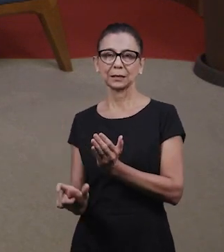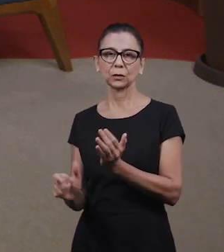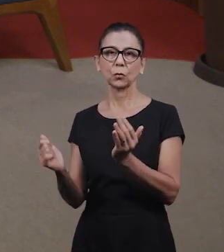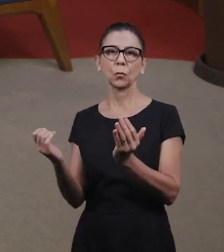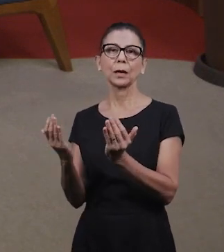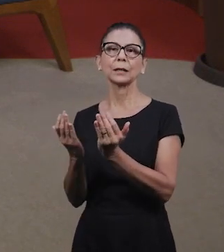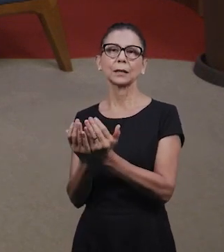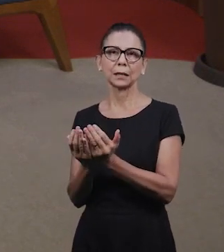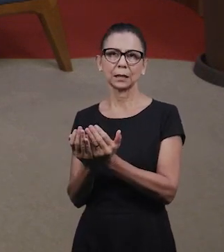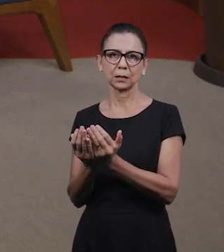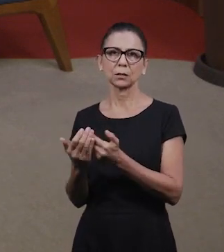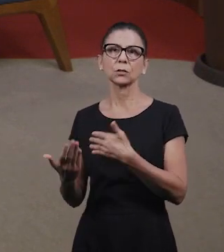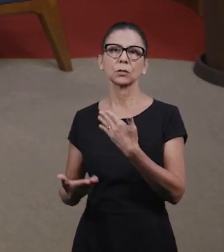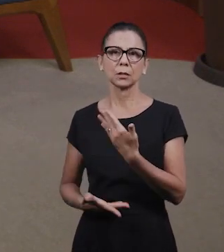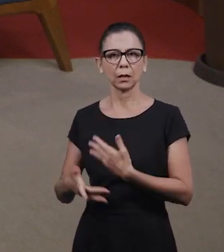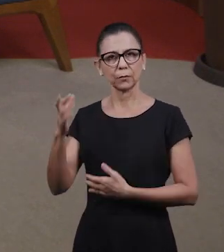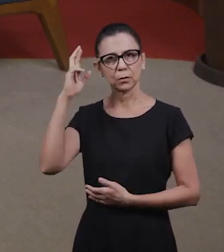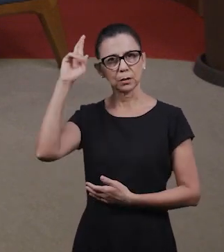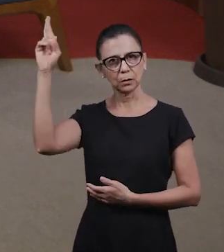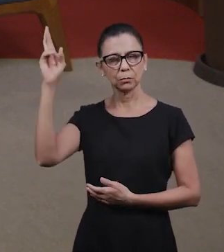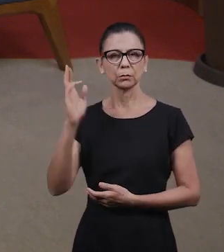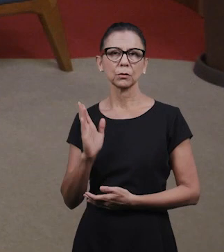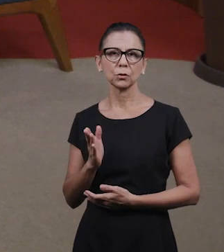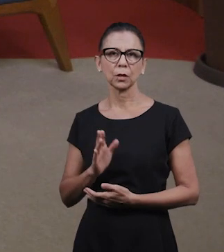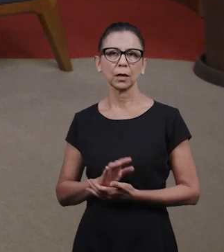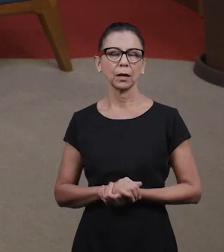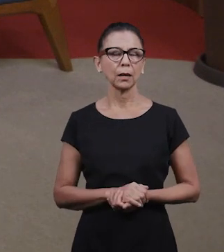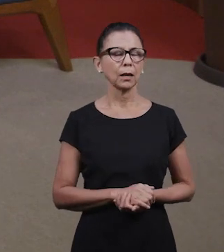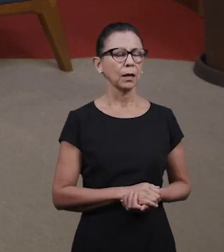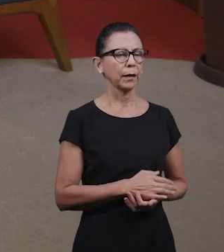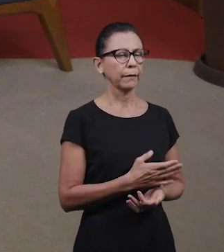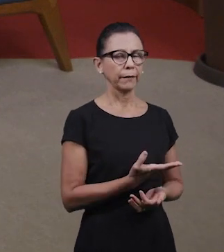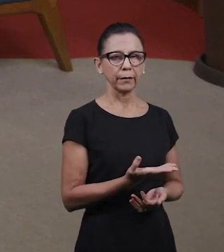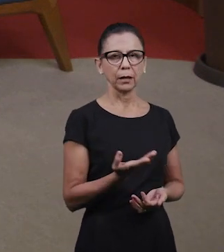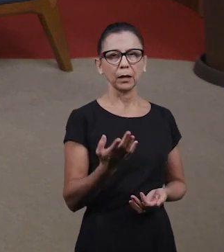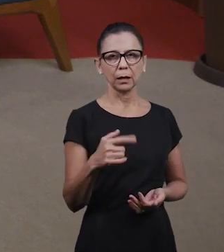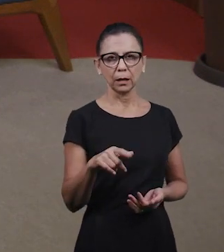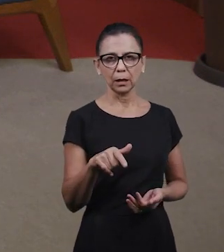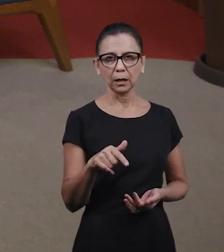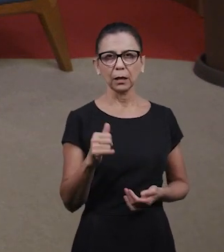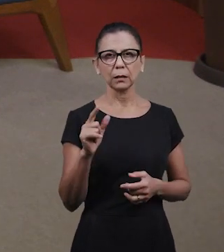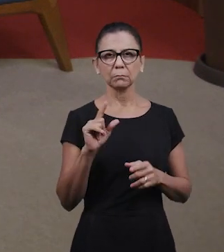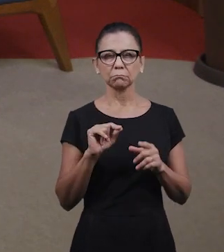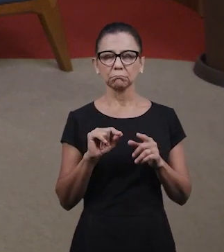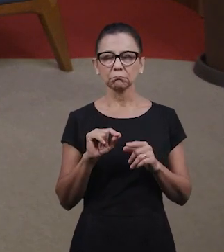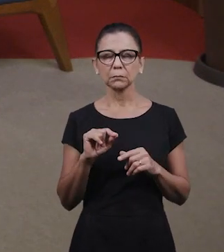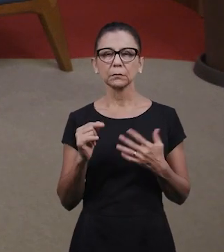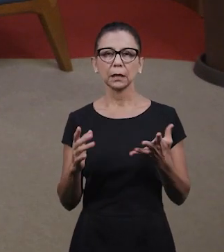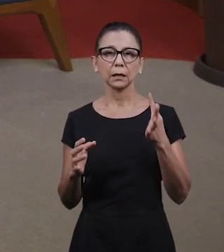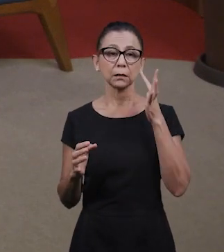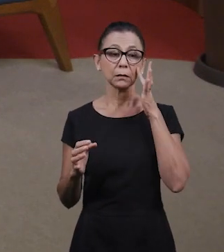chrétien, pour ceux qui sont déjà serviteurs du Seigneur. D'ailleurs,